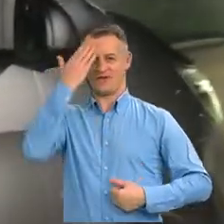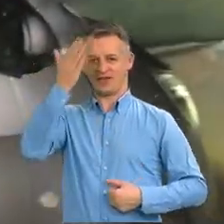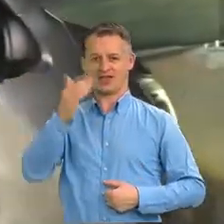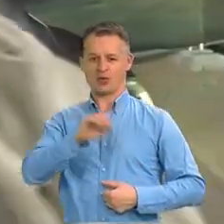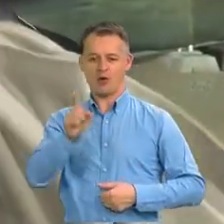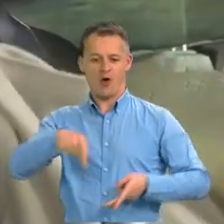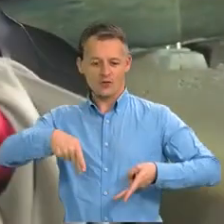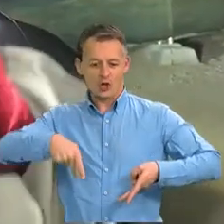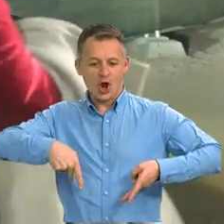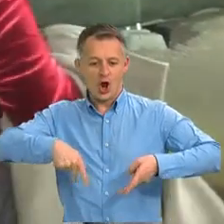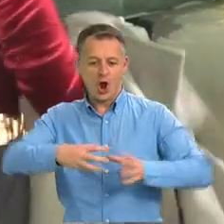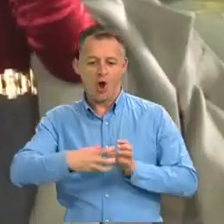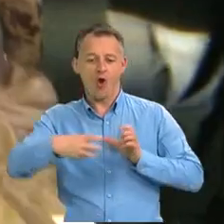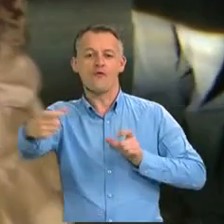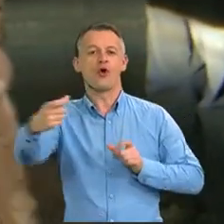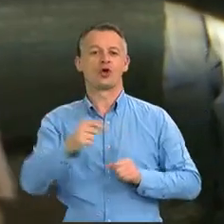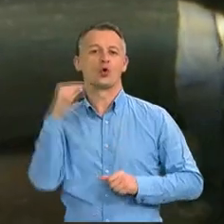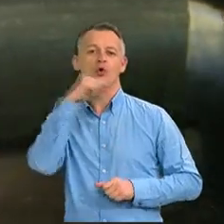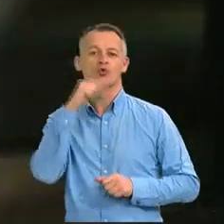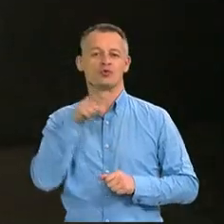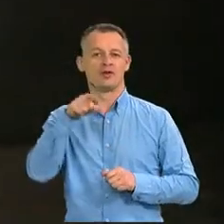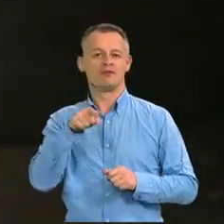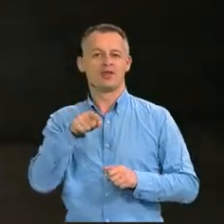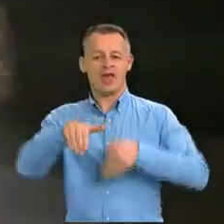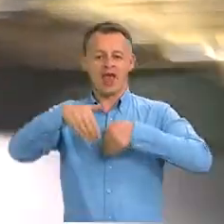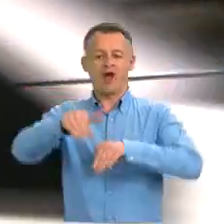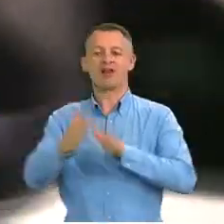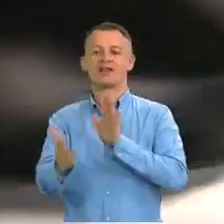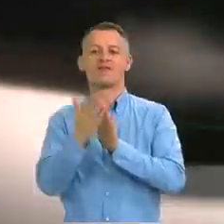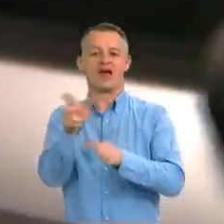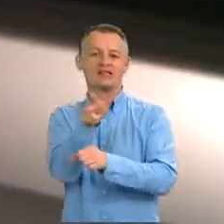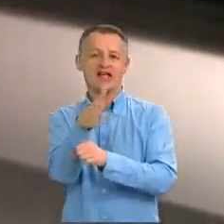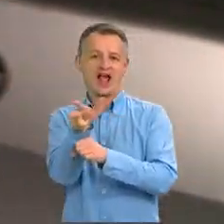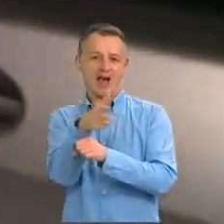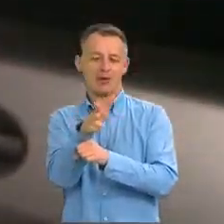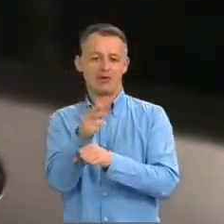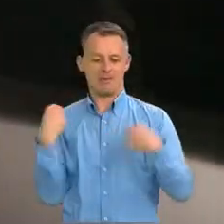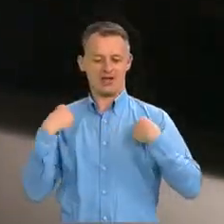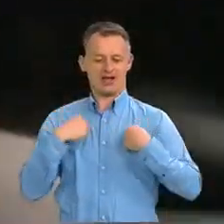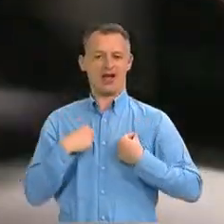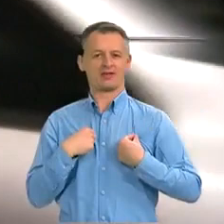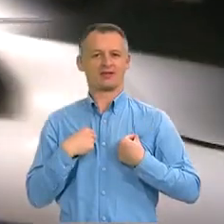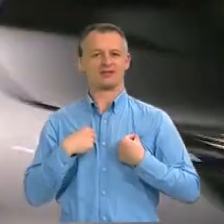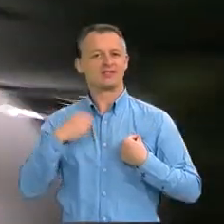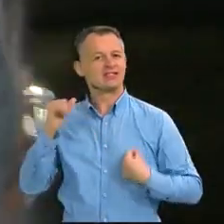roșu, miliardarii și actorii de la Hollywood au defilat prin fața camerelor în ținute spectaculoase.